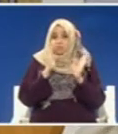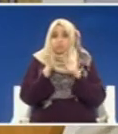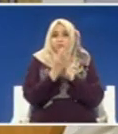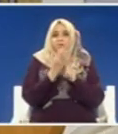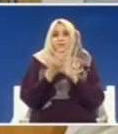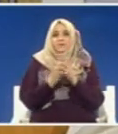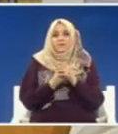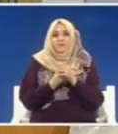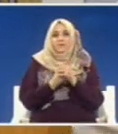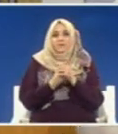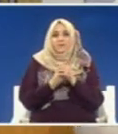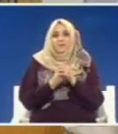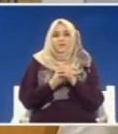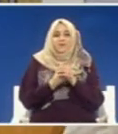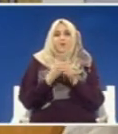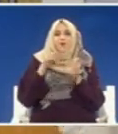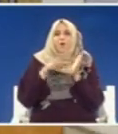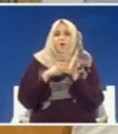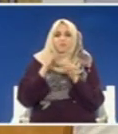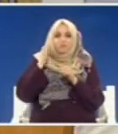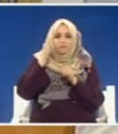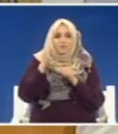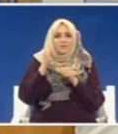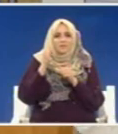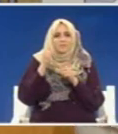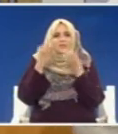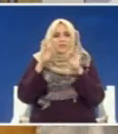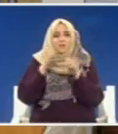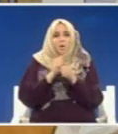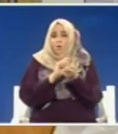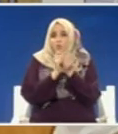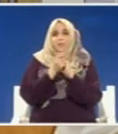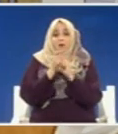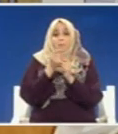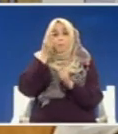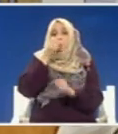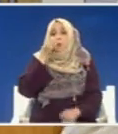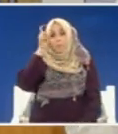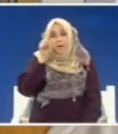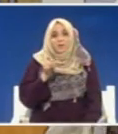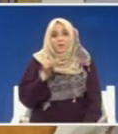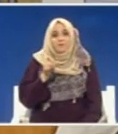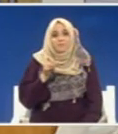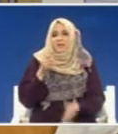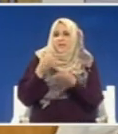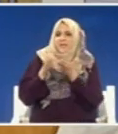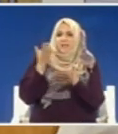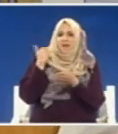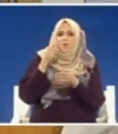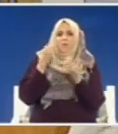نفسه، فإذا ما قضى مدته وخرج يخرج عضوا صالحا في المجتمع إن شاء الله، يبتعد عما كان